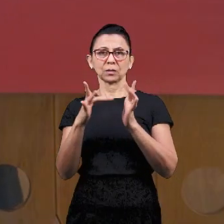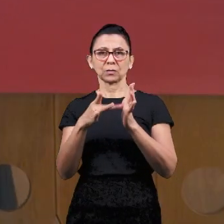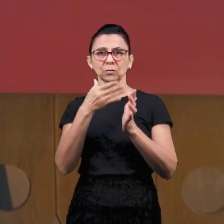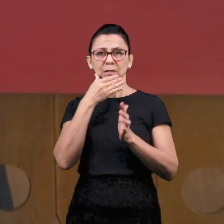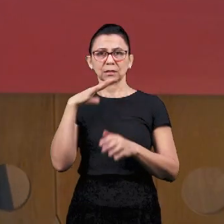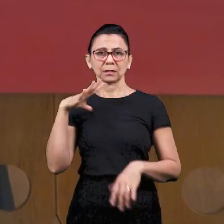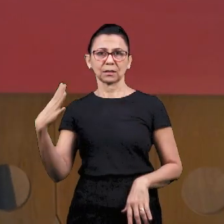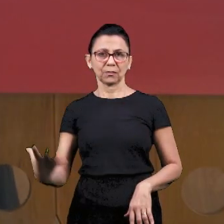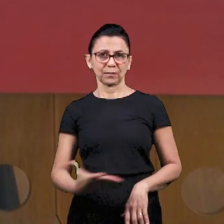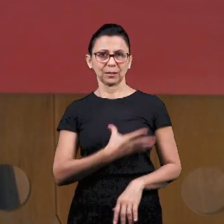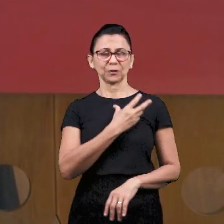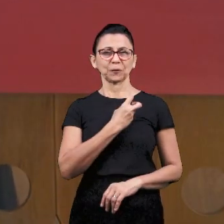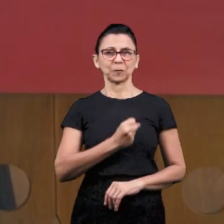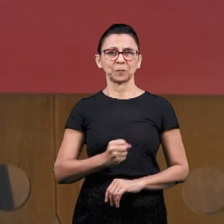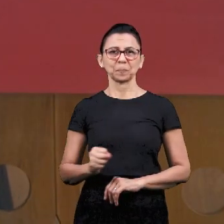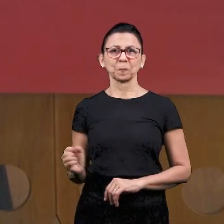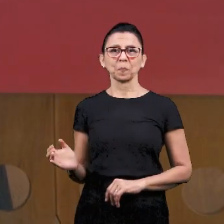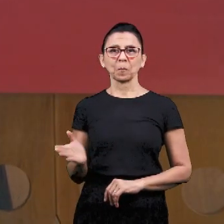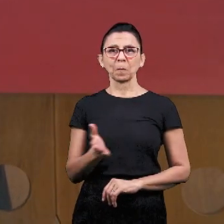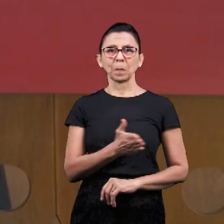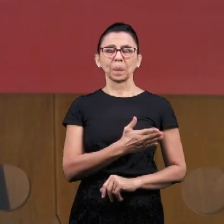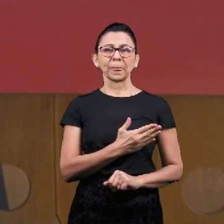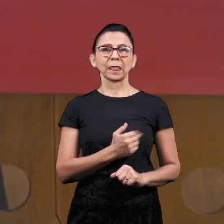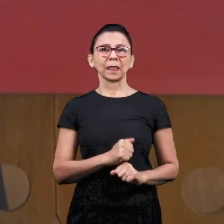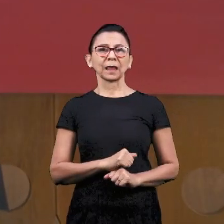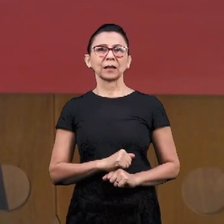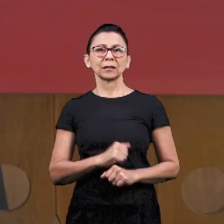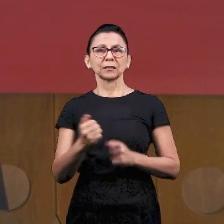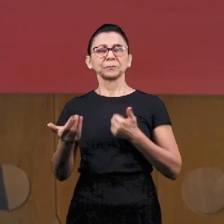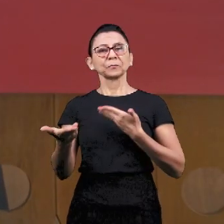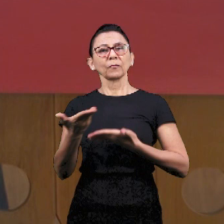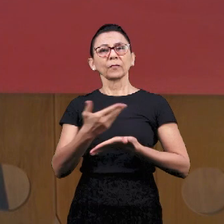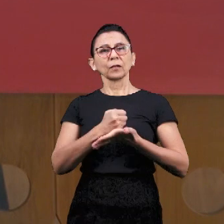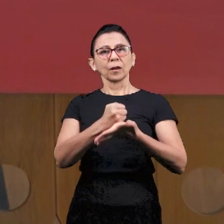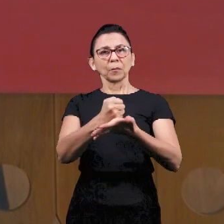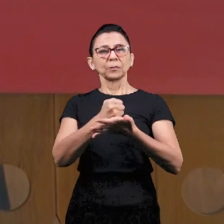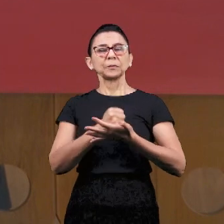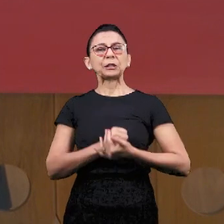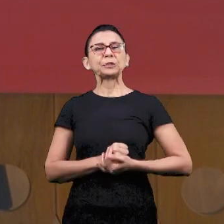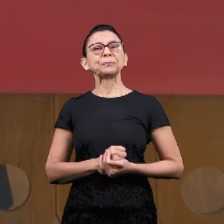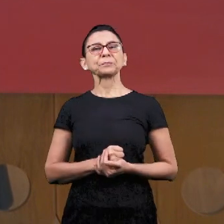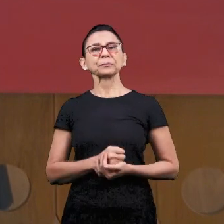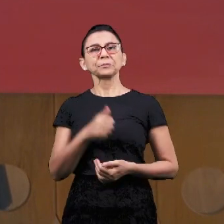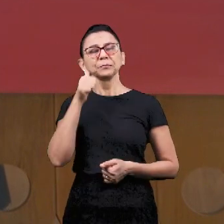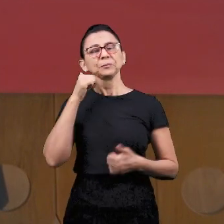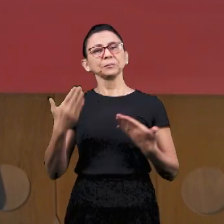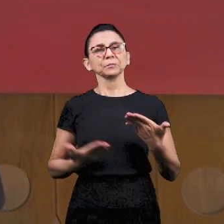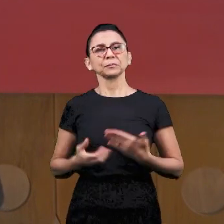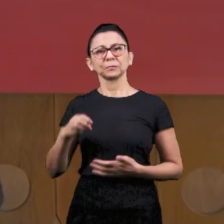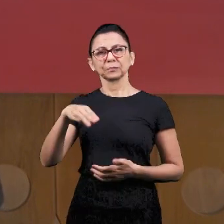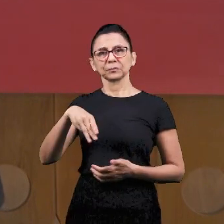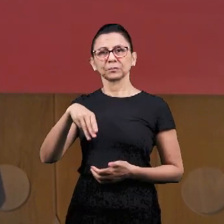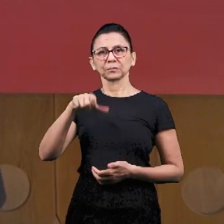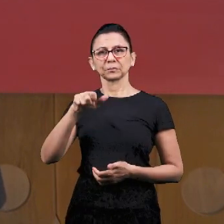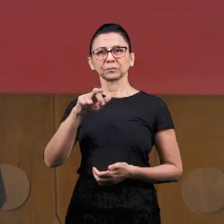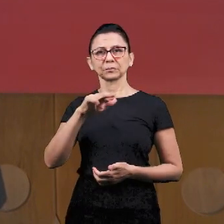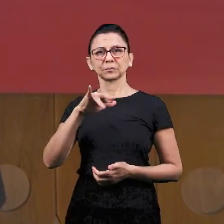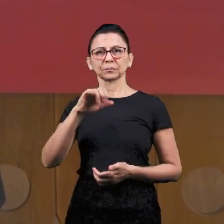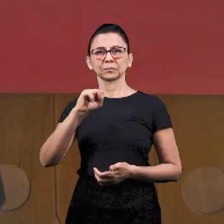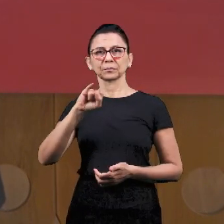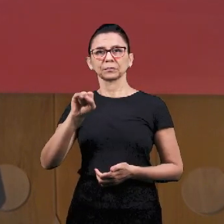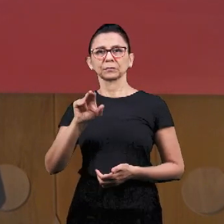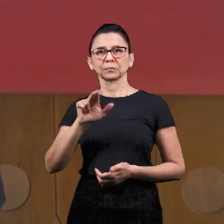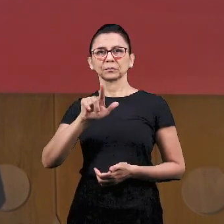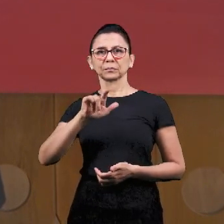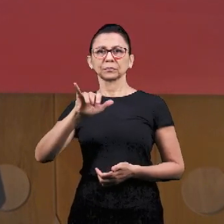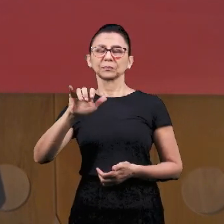notre sœur qui est Maria Julia Suarez Neves. Elle vient de l'église centrale de